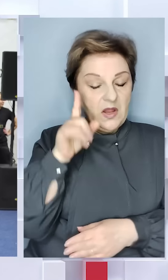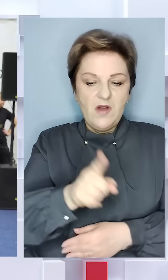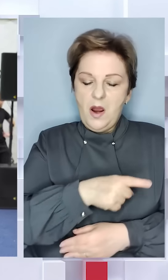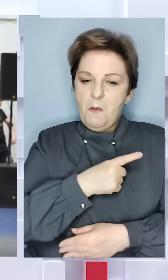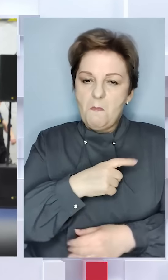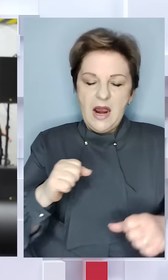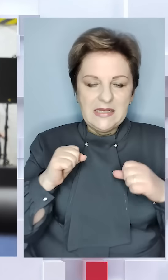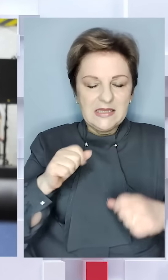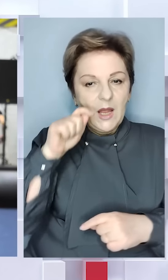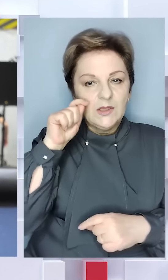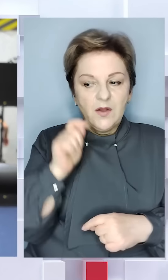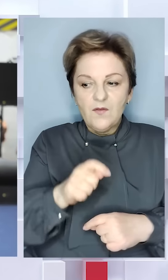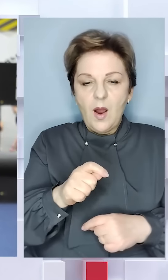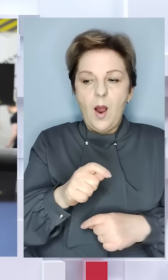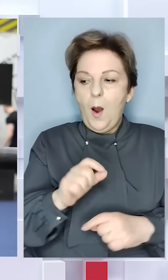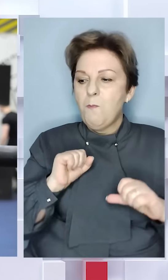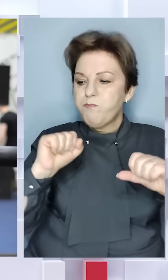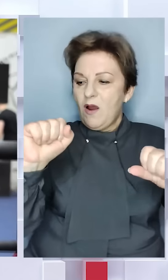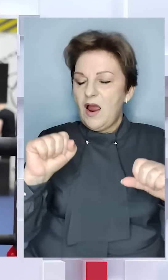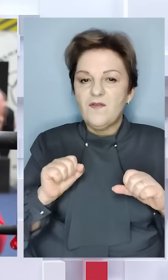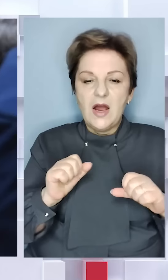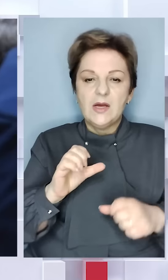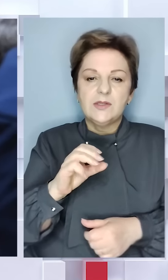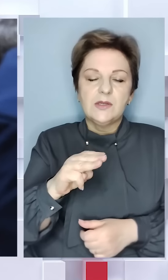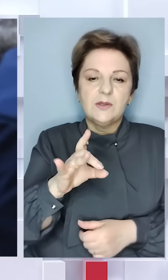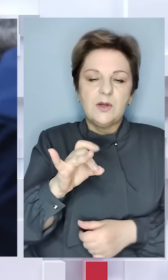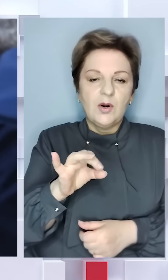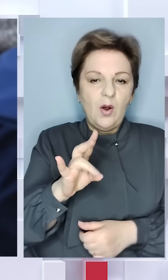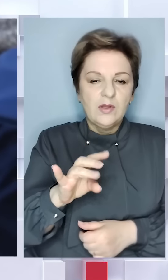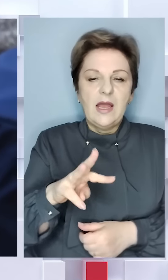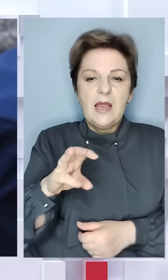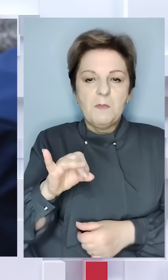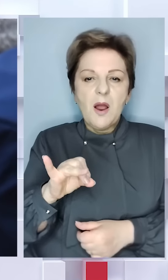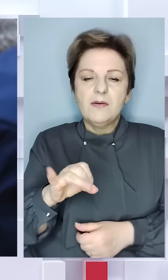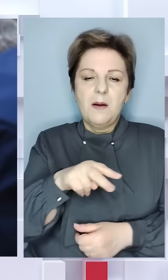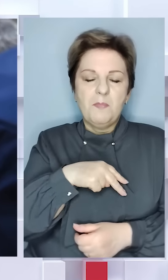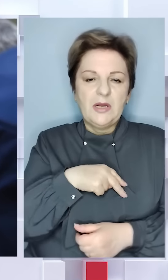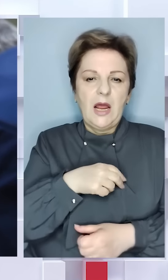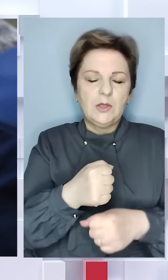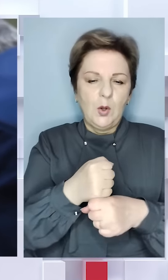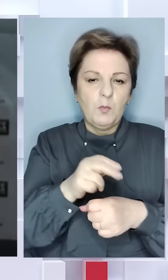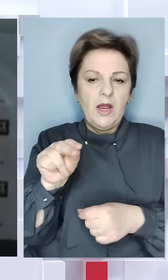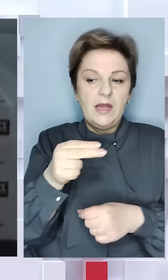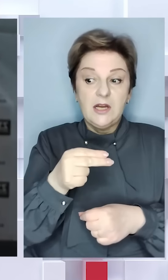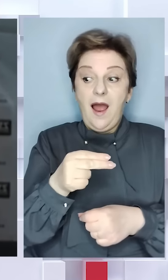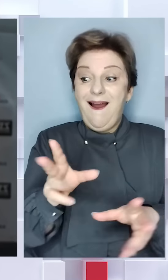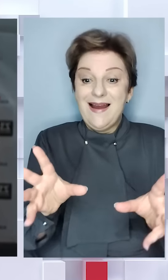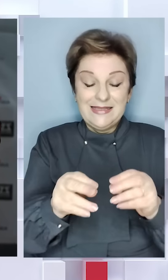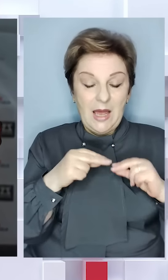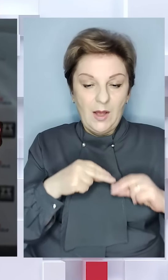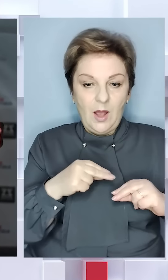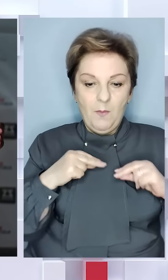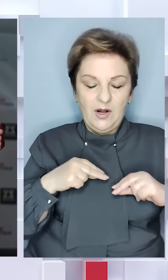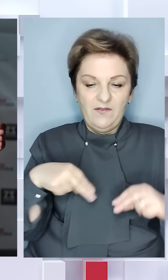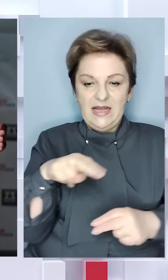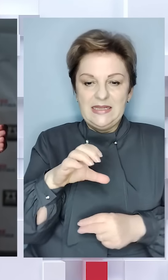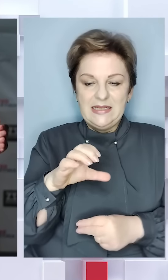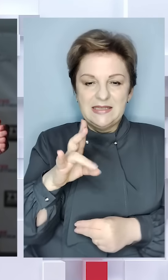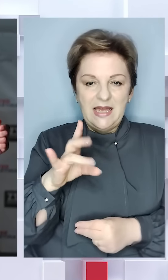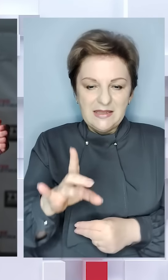майстер спорту України з пауерліфтингу, стронгмен, призер кубків та чемпіонатів, А ще колега Михайла працює в